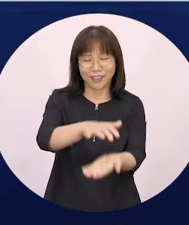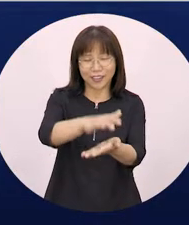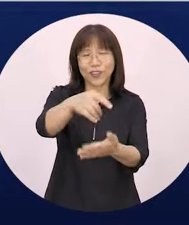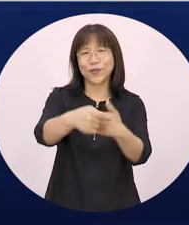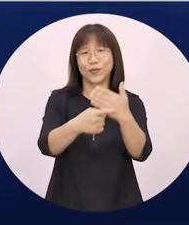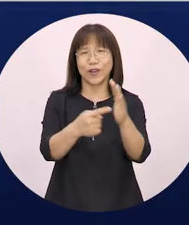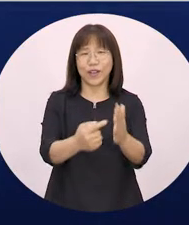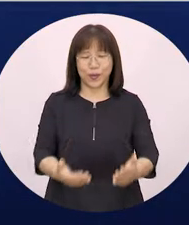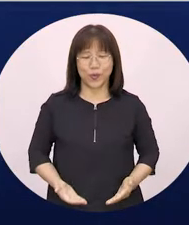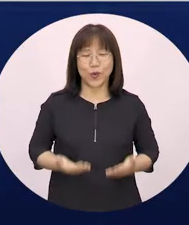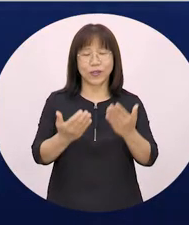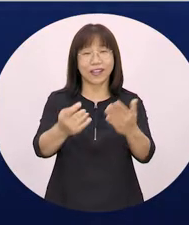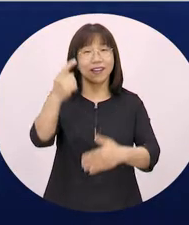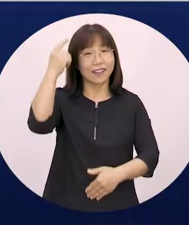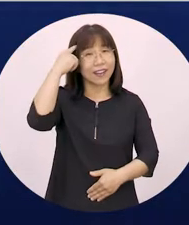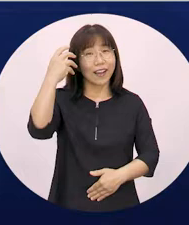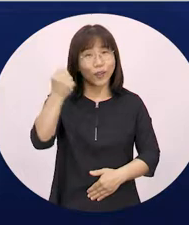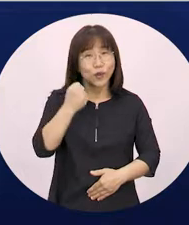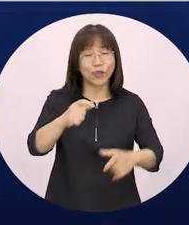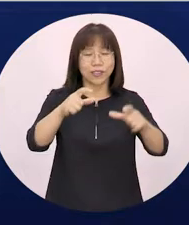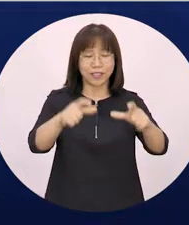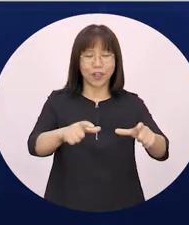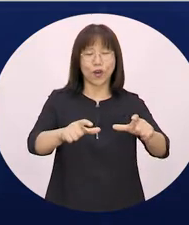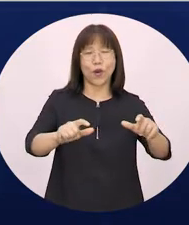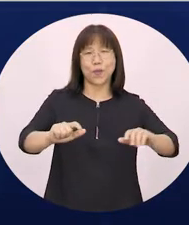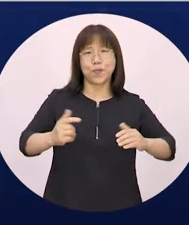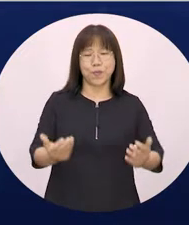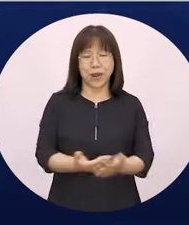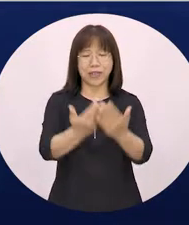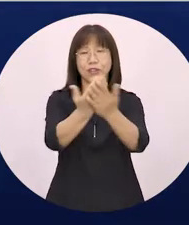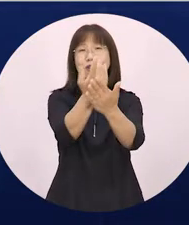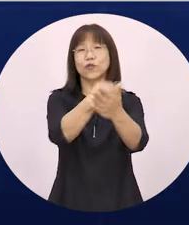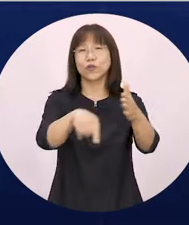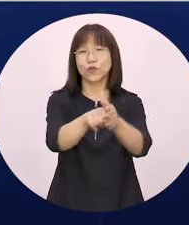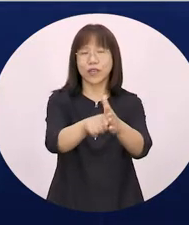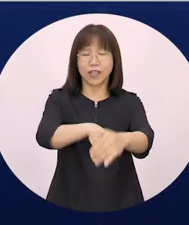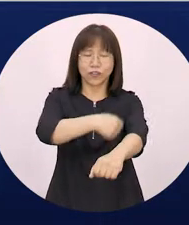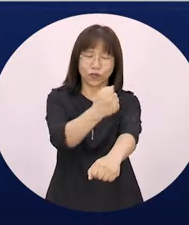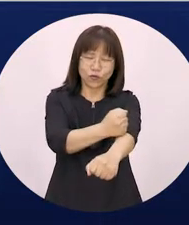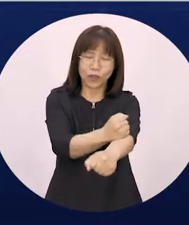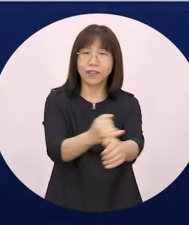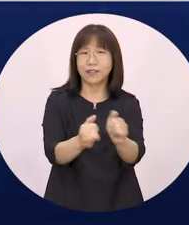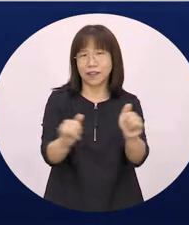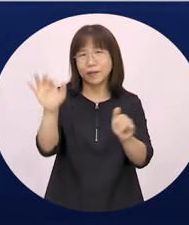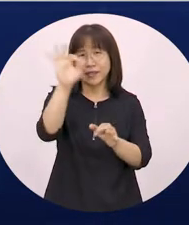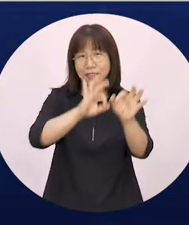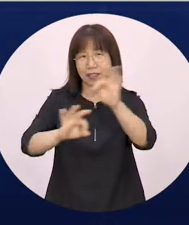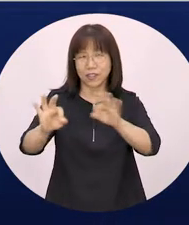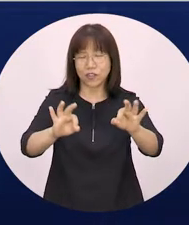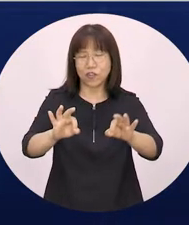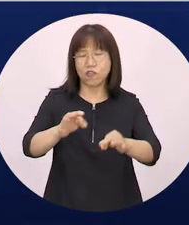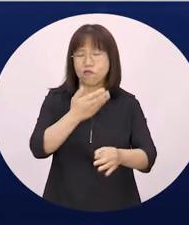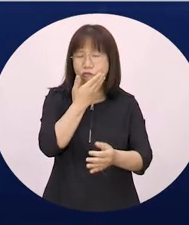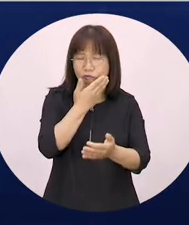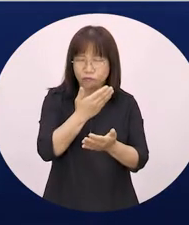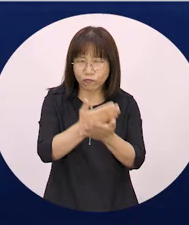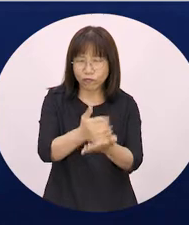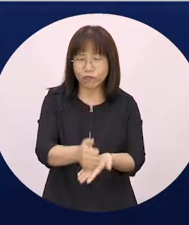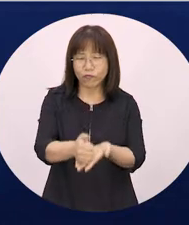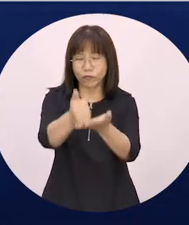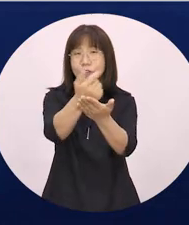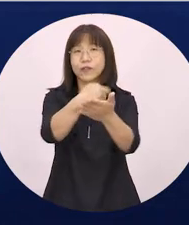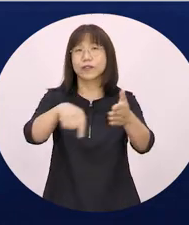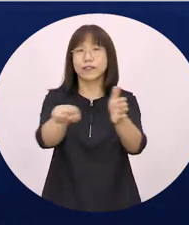강서구는 남다른 열정과 봉사정신으로 지역 발전을 위해 헌신한 구민을 찾아 강서구민의 자긍심과